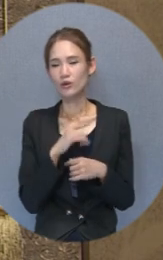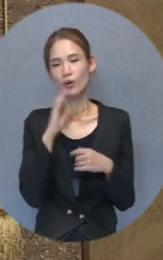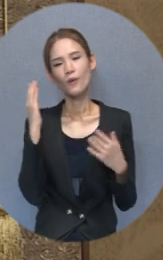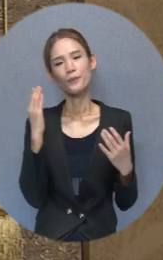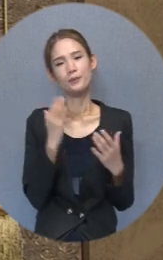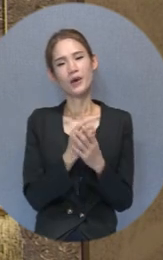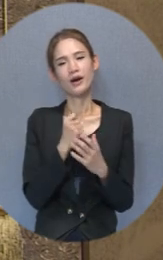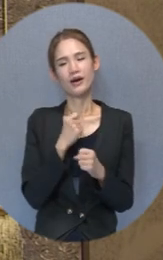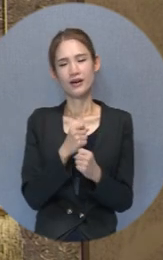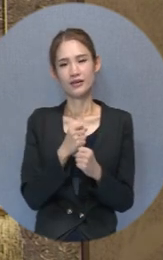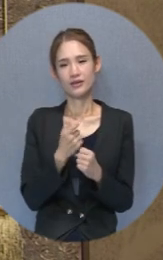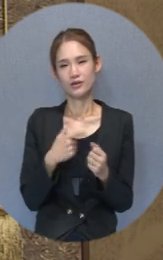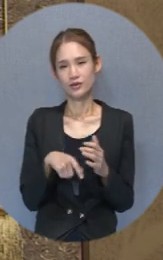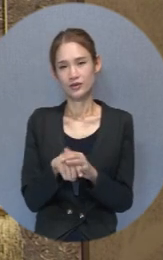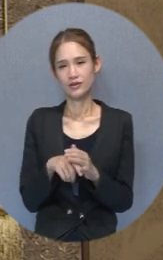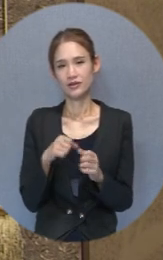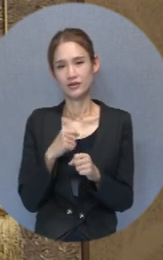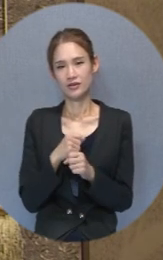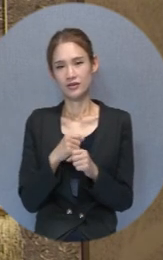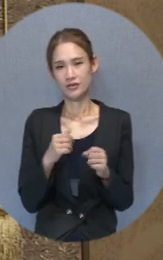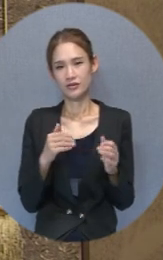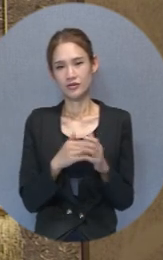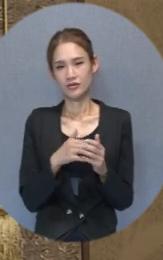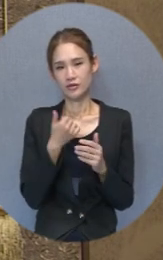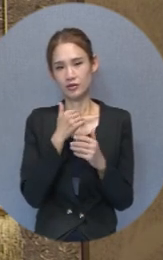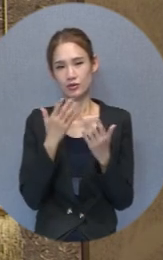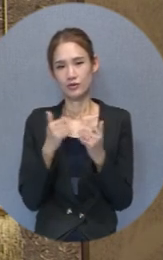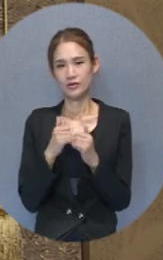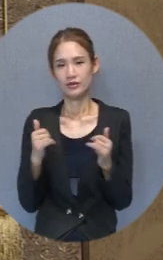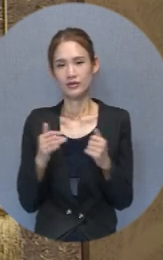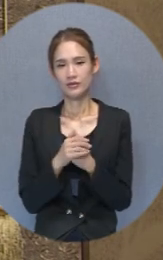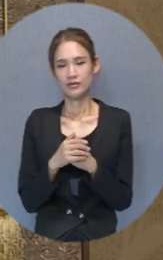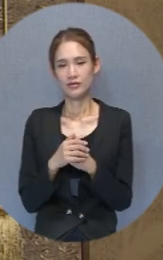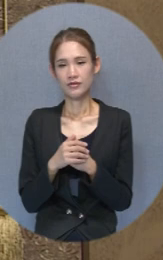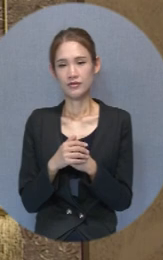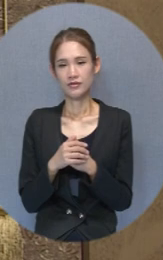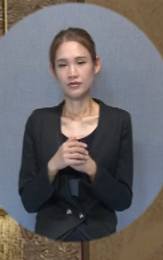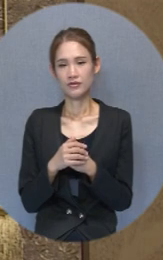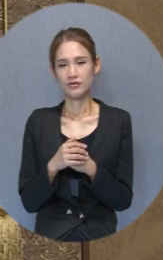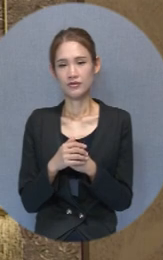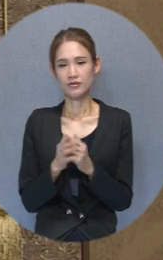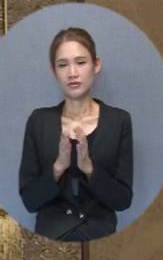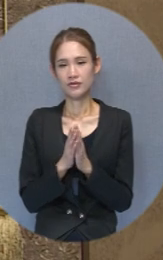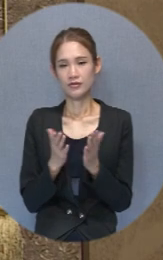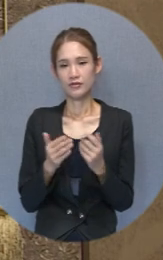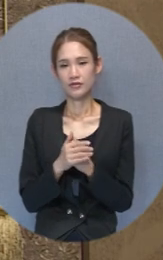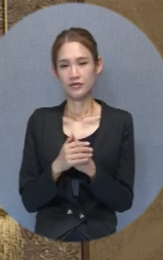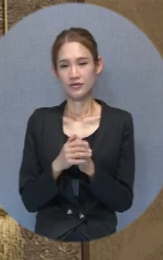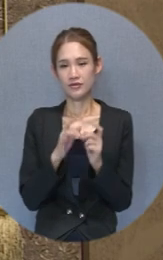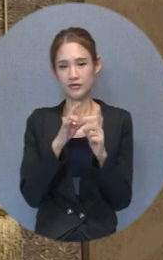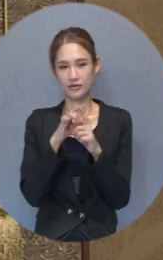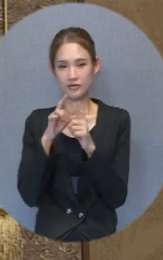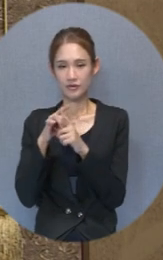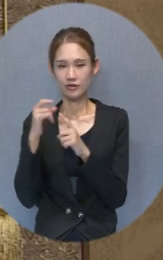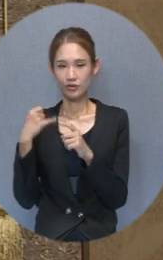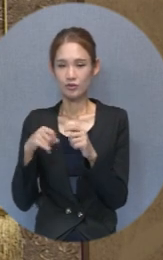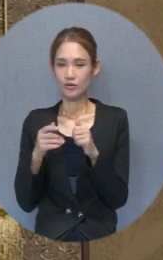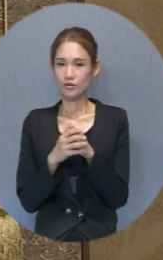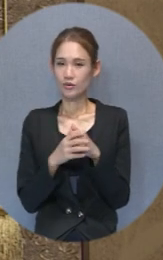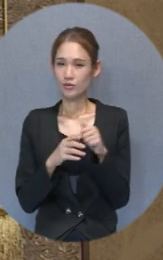만들 수 있게끔. 네. 가이드라인을 주신 거네요. 네네. 그래서 이제 이 책 같은 경우 이 단어 카드는